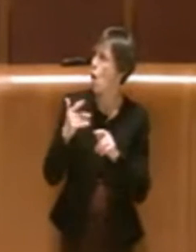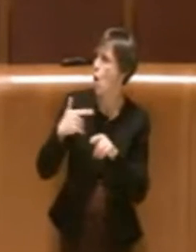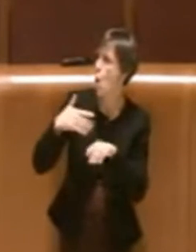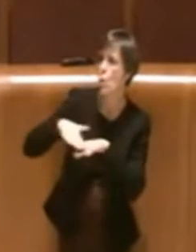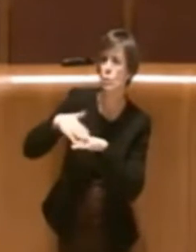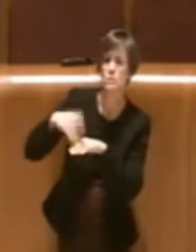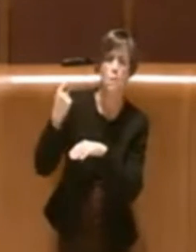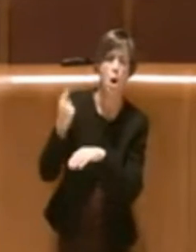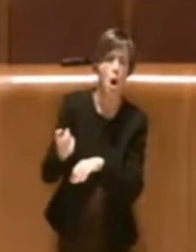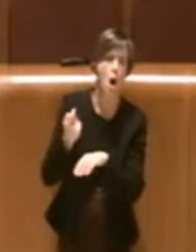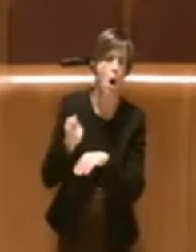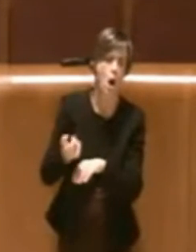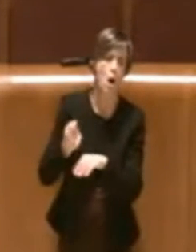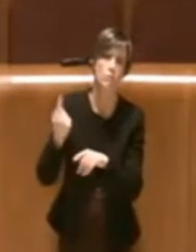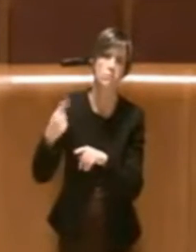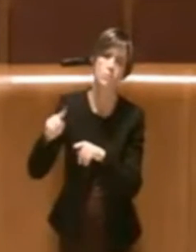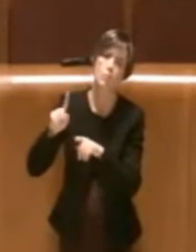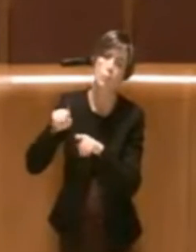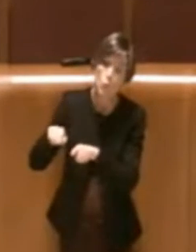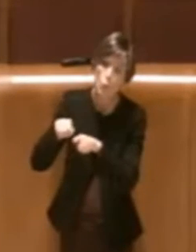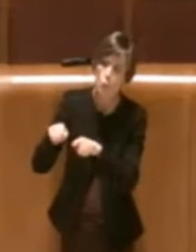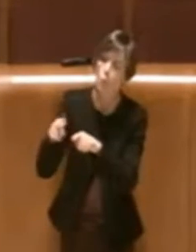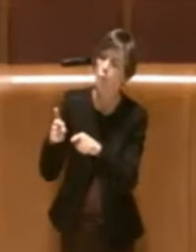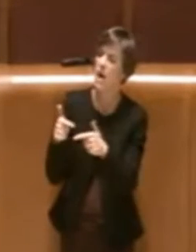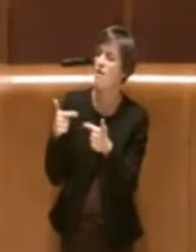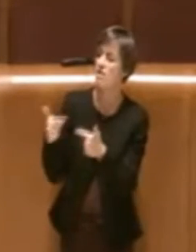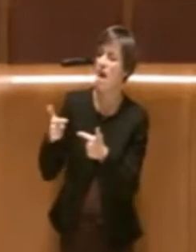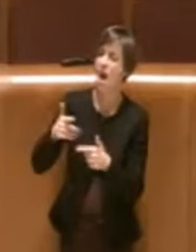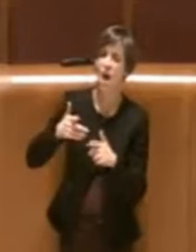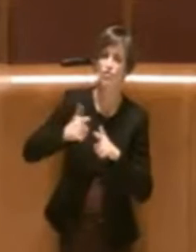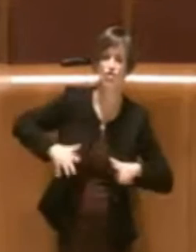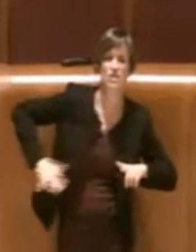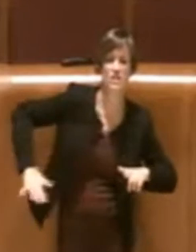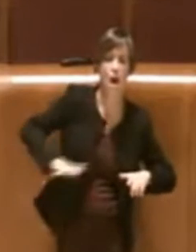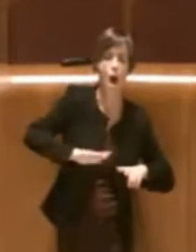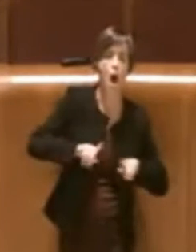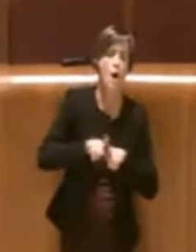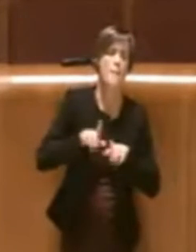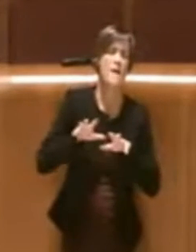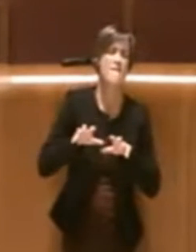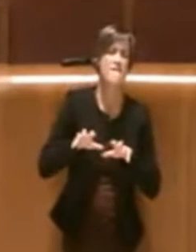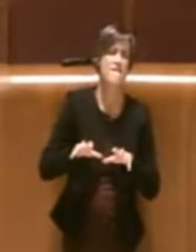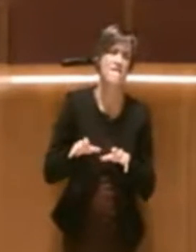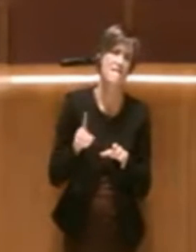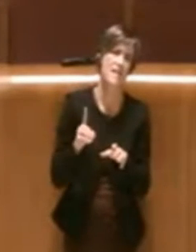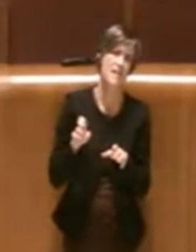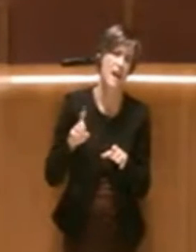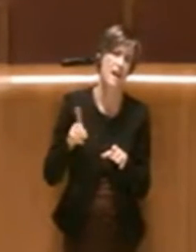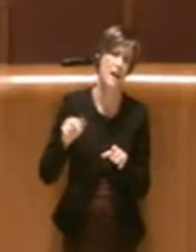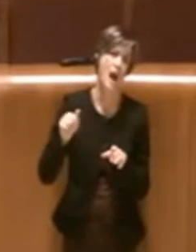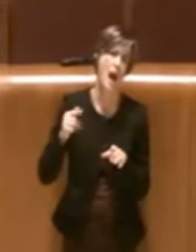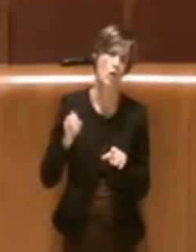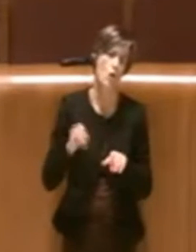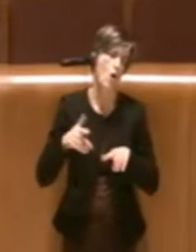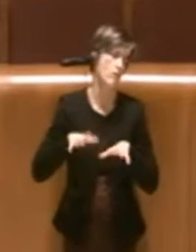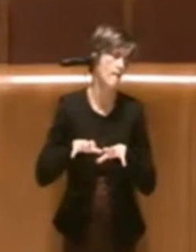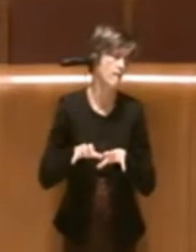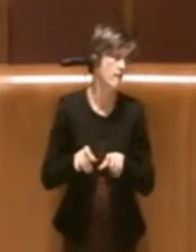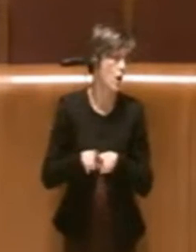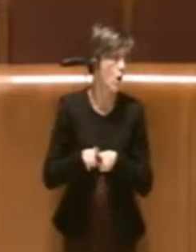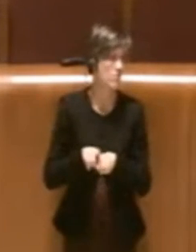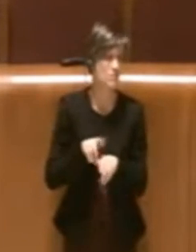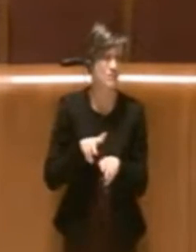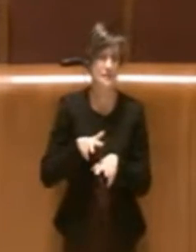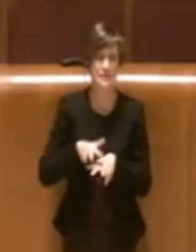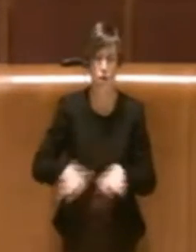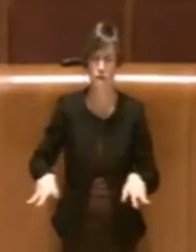è fonte esso stesso di degrado. Quindi noi abbiamo come amministrazione un doppio problema da gestire,